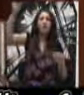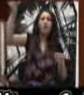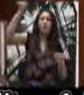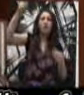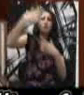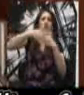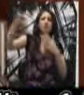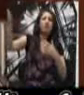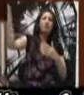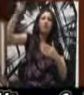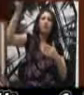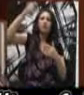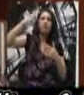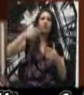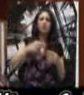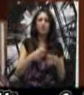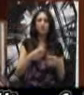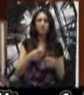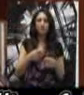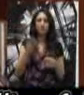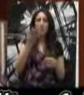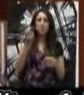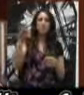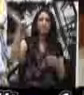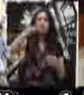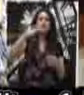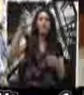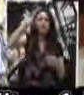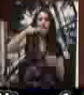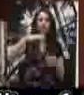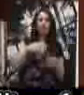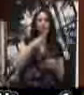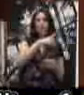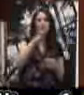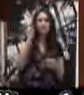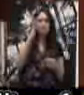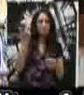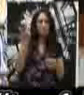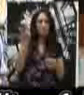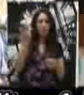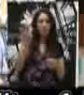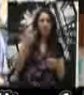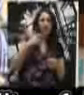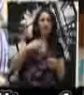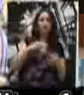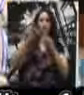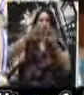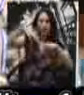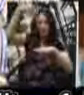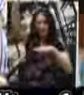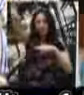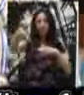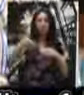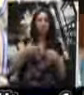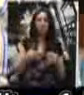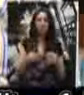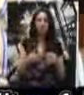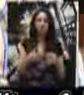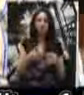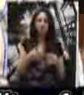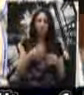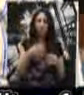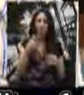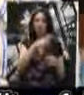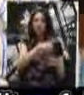عليا بالاكتر، بقى يديني الحاجه بطاقه ثلاثه. انت منين يا كريمه يا شيخ؟ انا من بولاق. من بولاق؟ وكنت بتاخدي الحاجه يعني دي